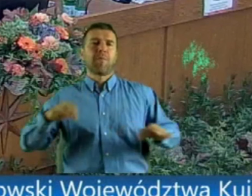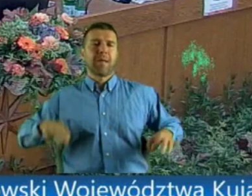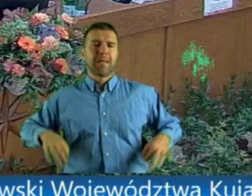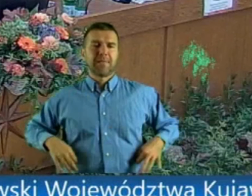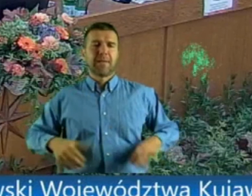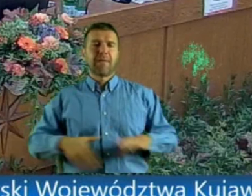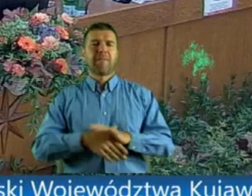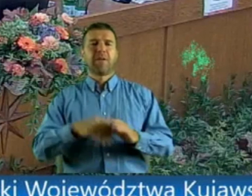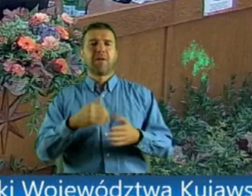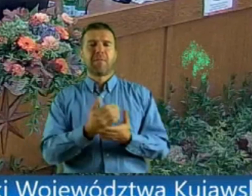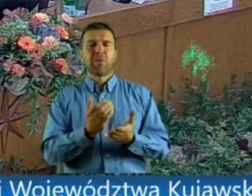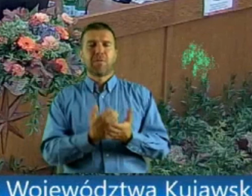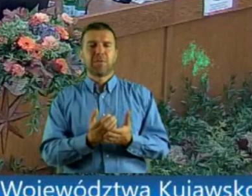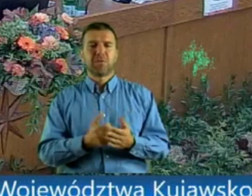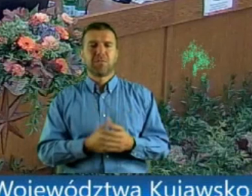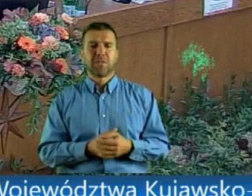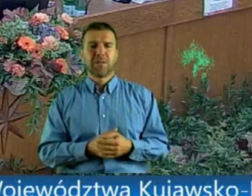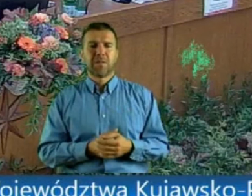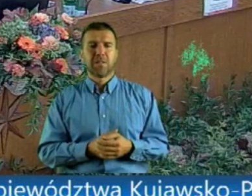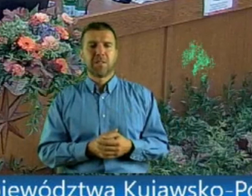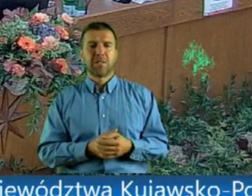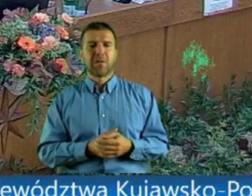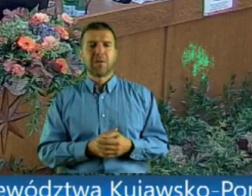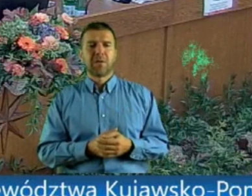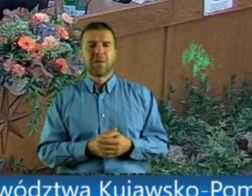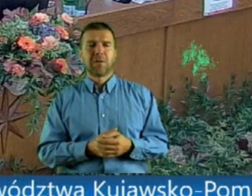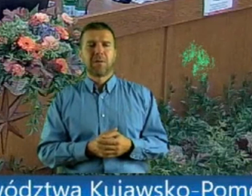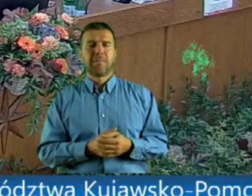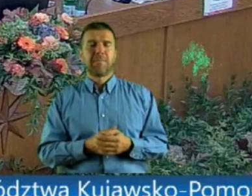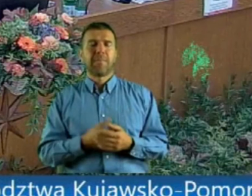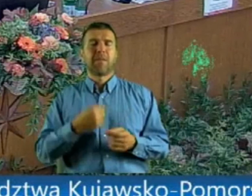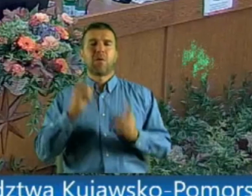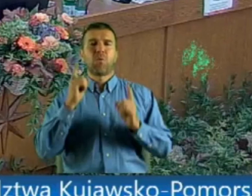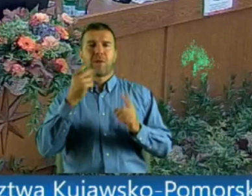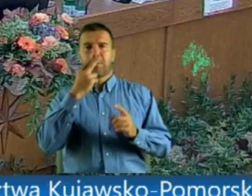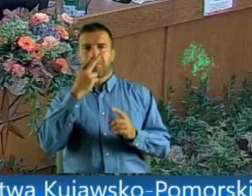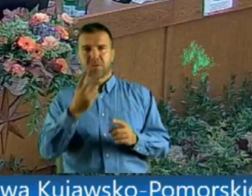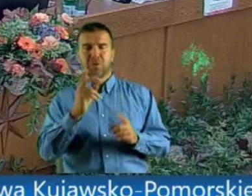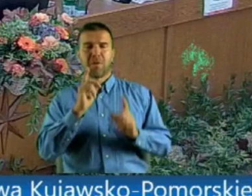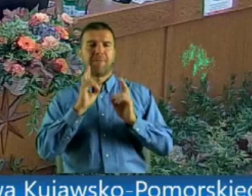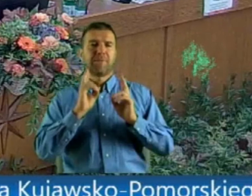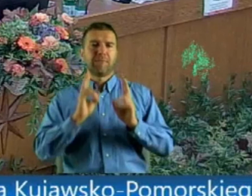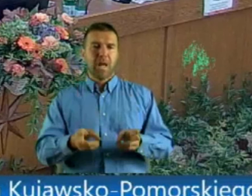w województwie, bo zwrócę uwagę na fakt, że chociażby